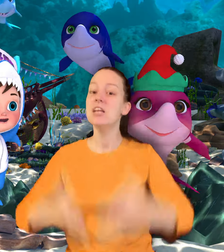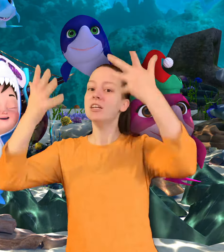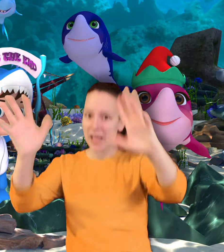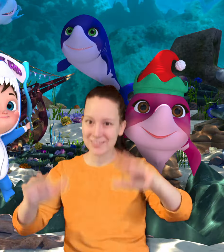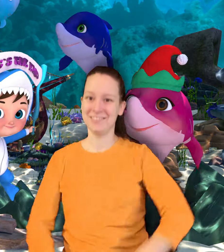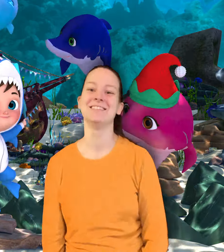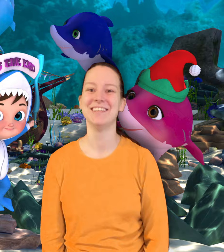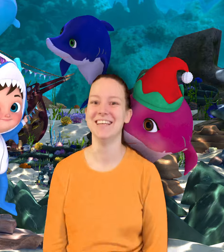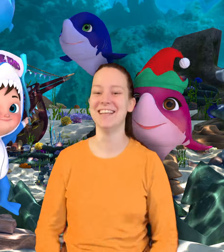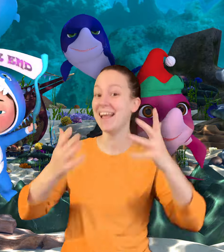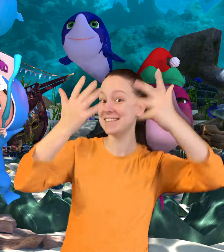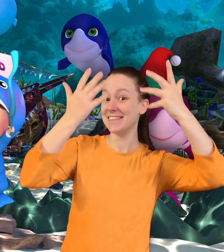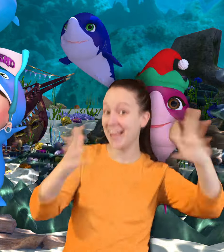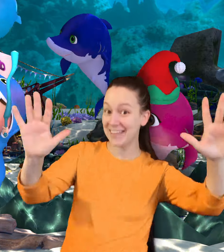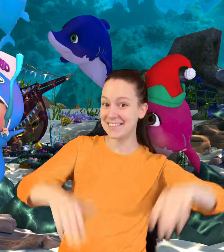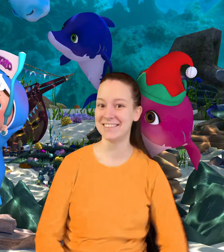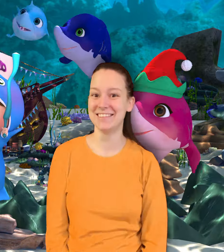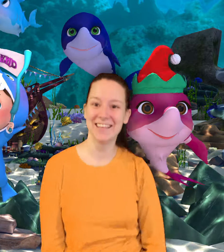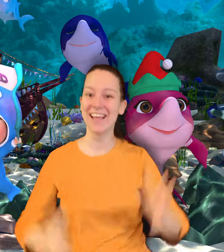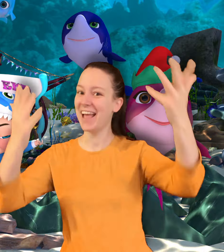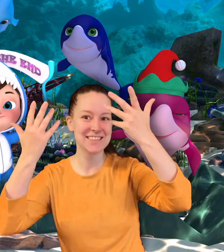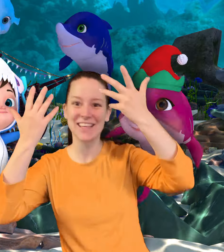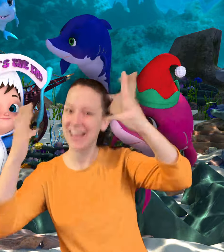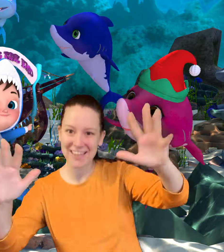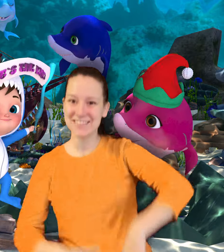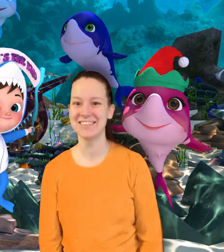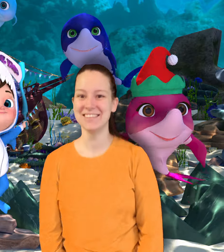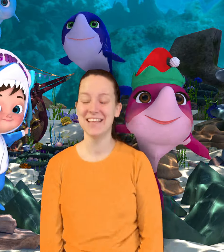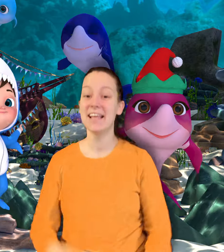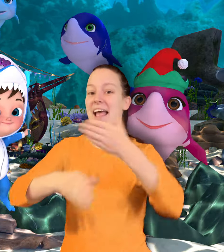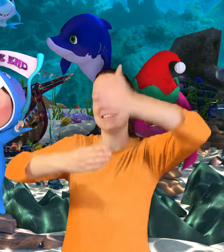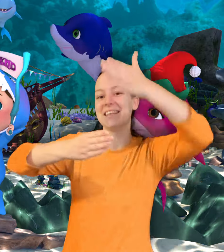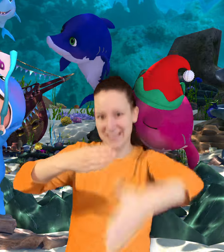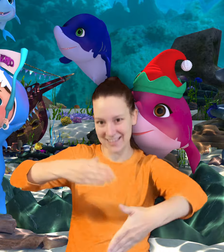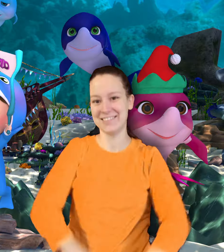嬉しい楽しい驚